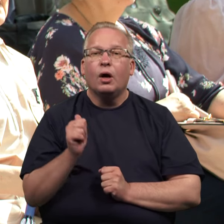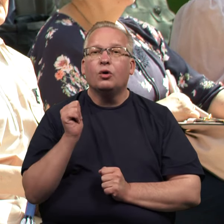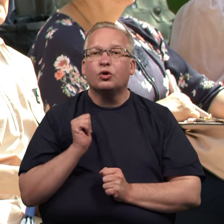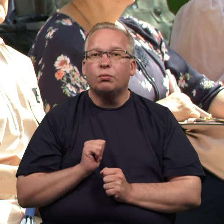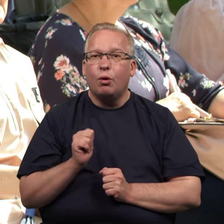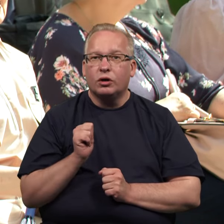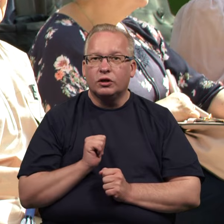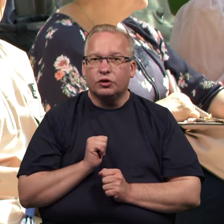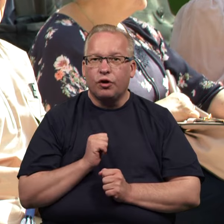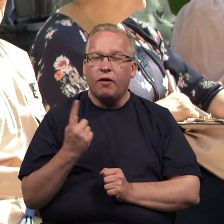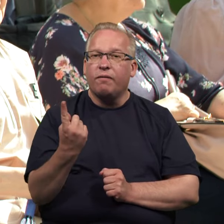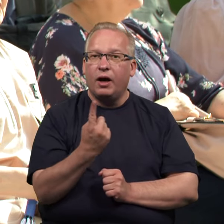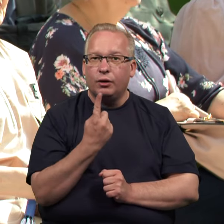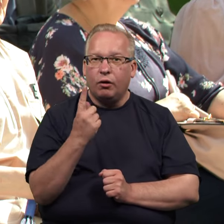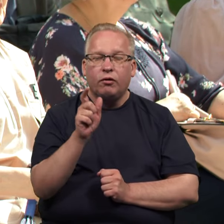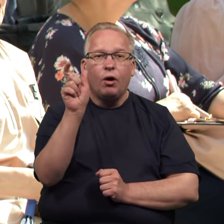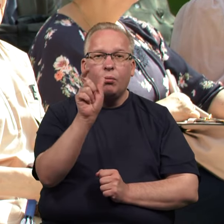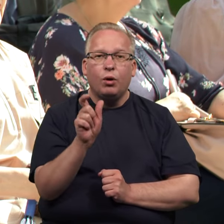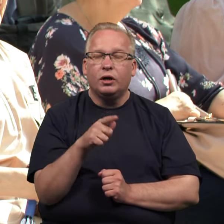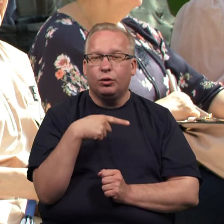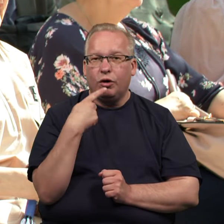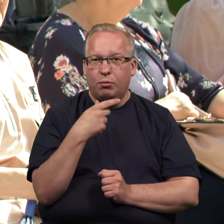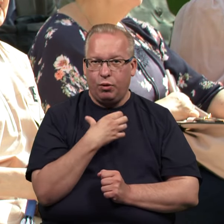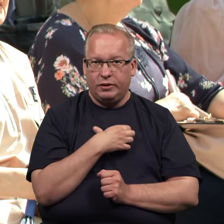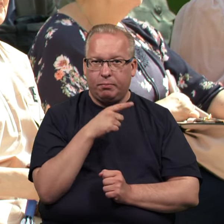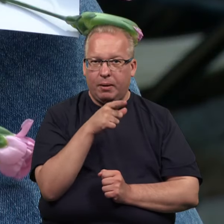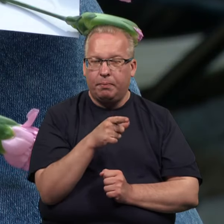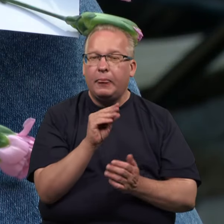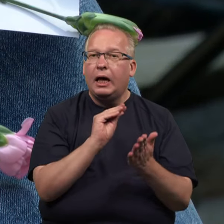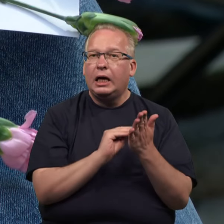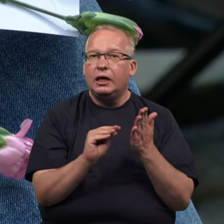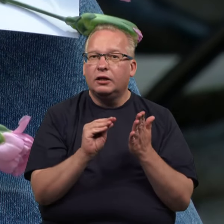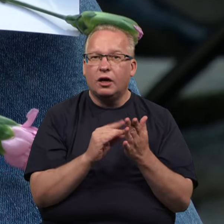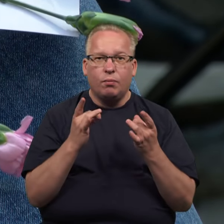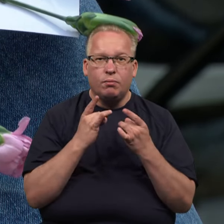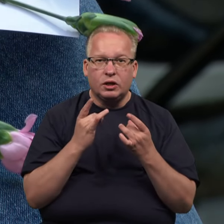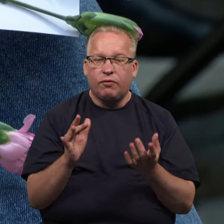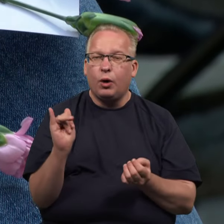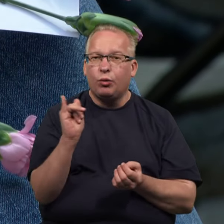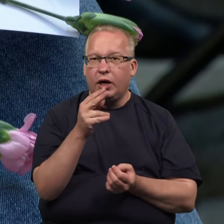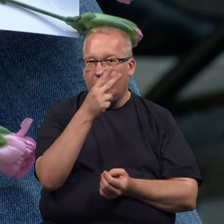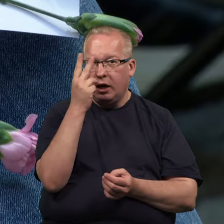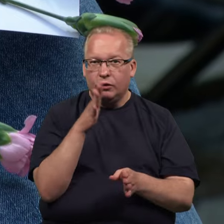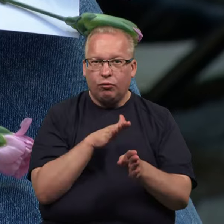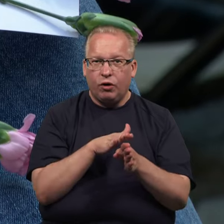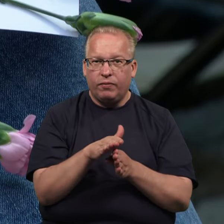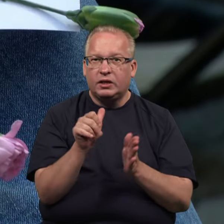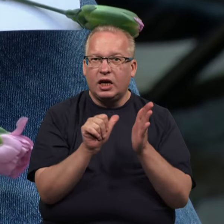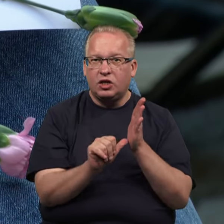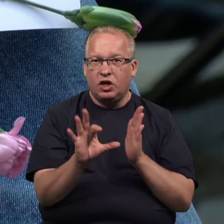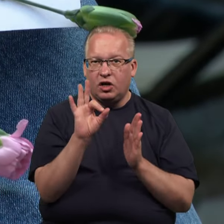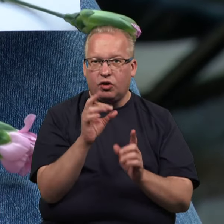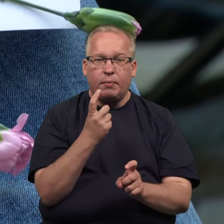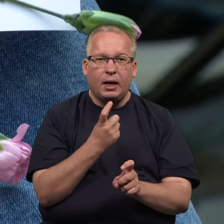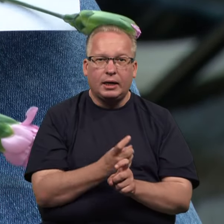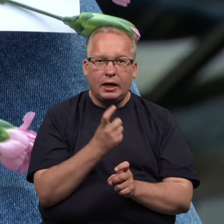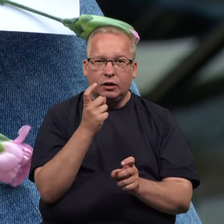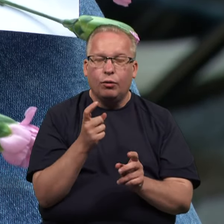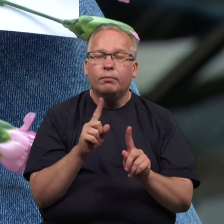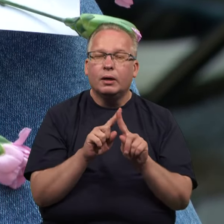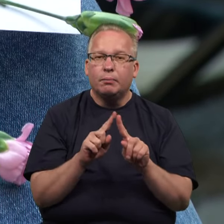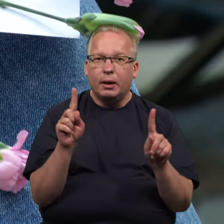Žmogiškoji vienovė poetinės kalbos pagrindu. Taip literatūrinės šventės, kuri Lietuvoje vyksta 60-ąjį kartą,